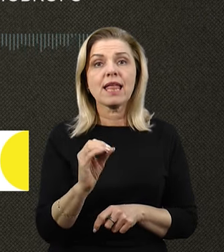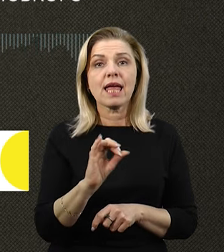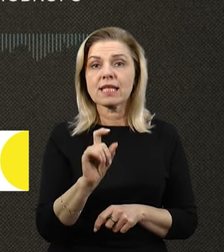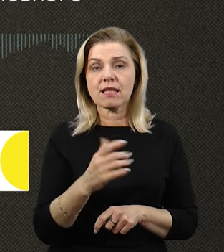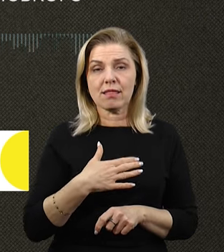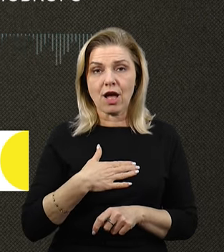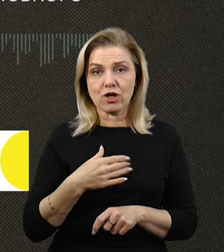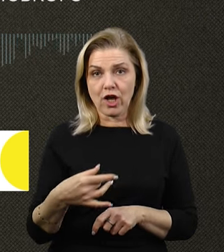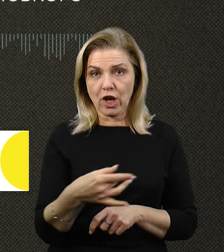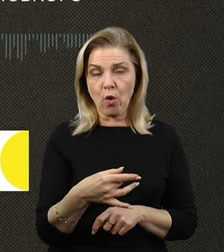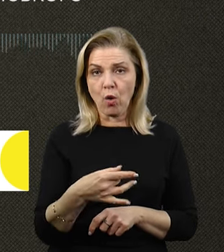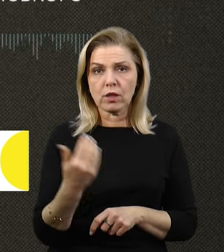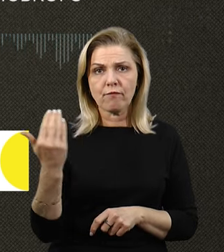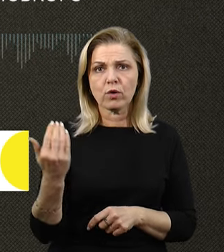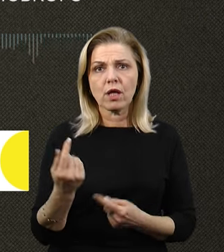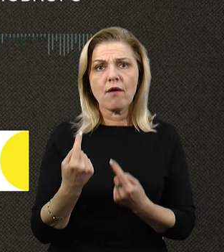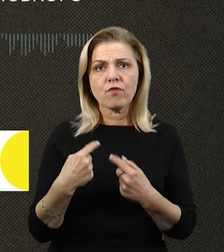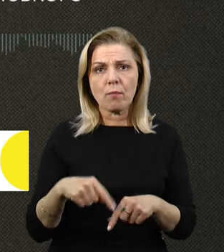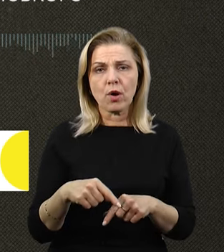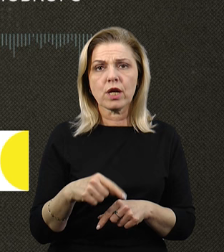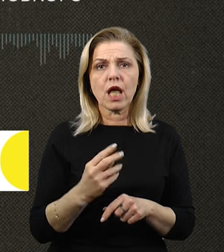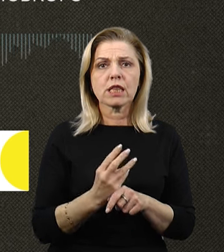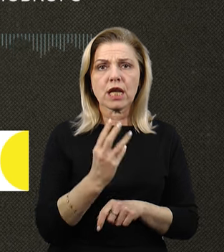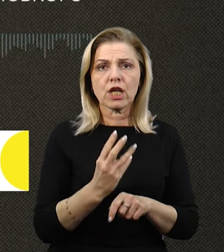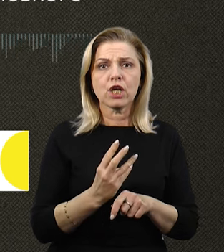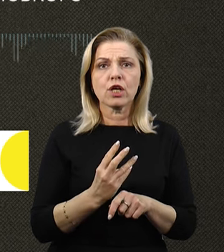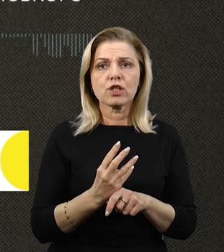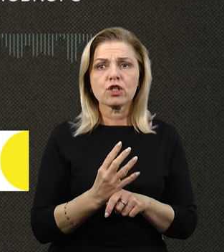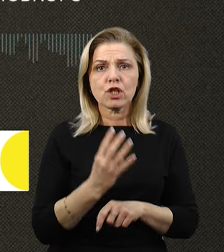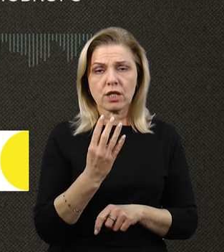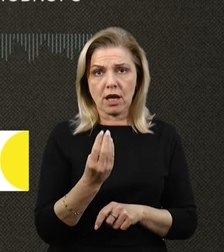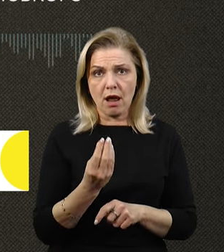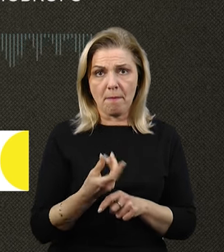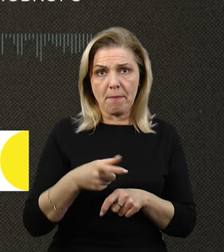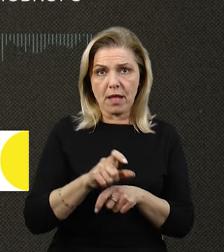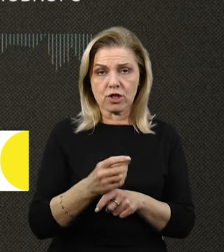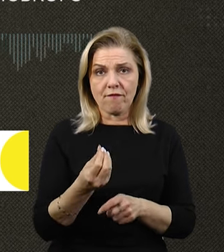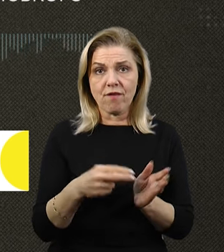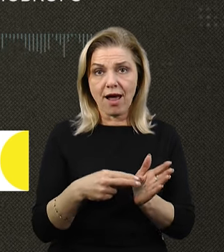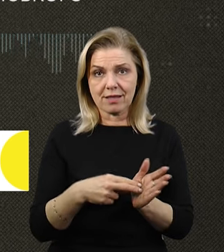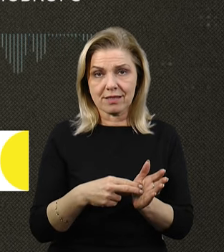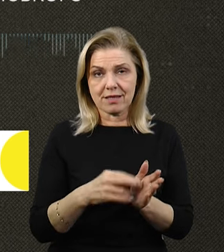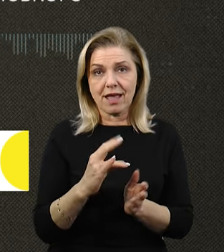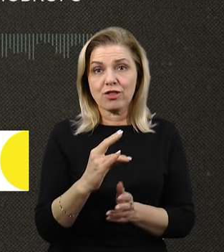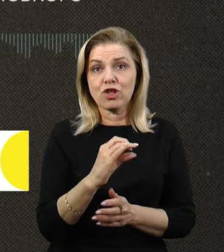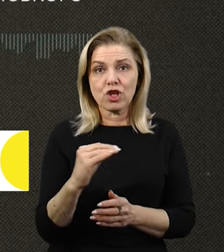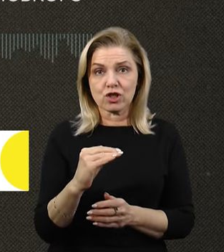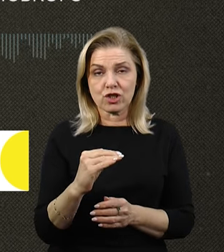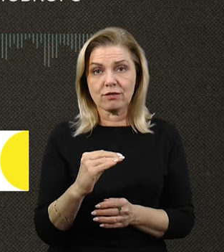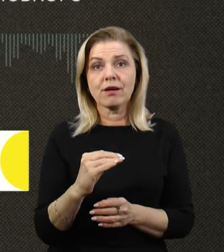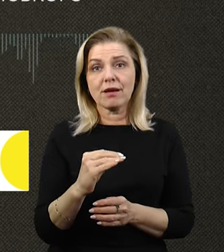вони вимагають там в 3-5 разів більшу вартість, ніж є ринок